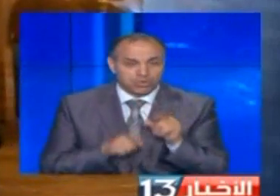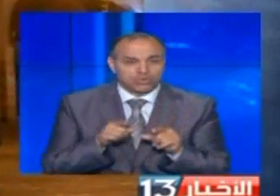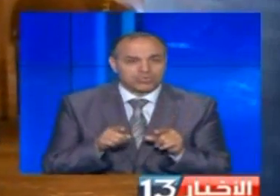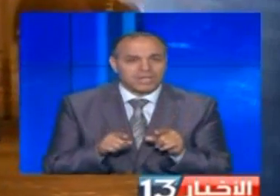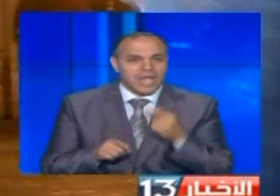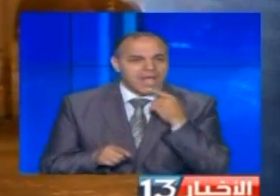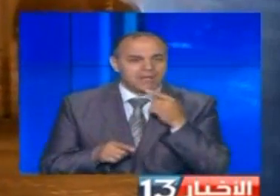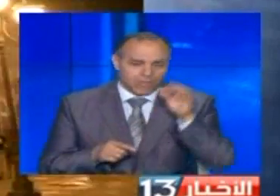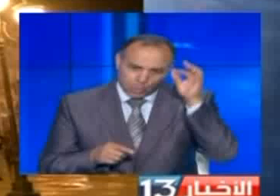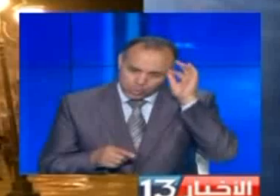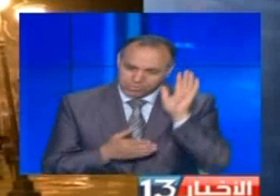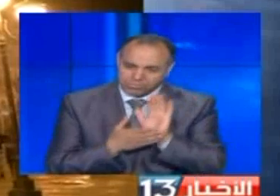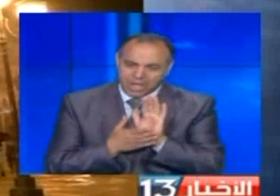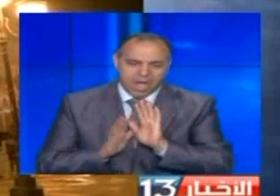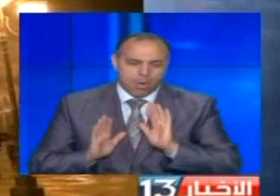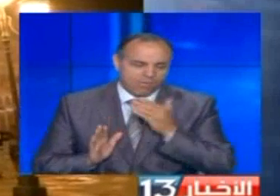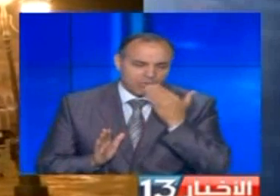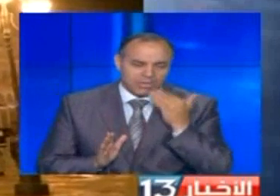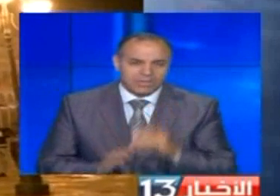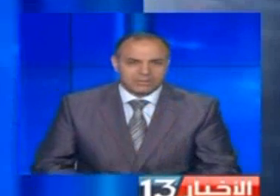المائدة المحلية للسهرات الرمضانية.